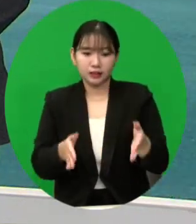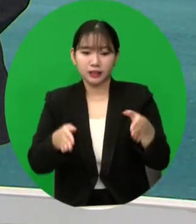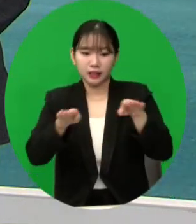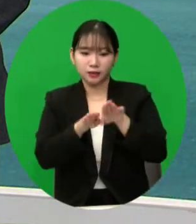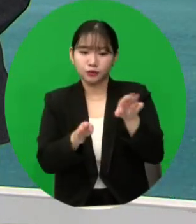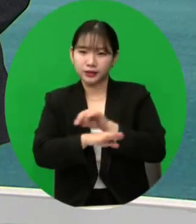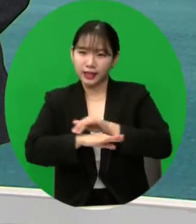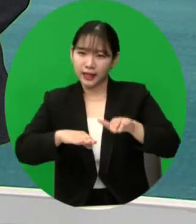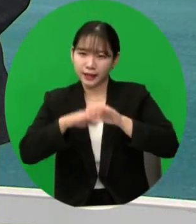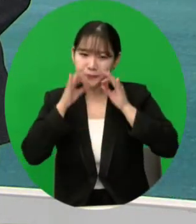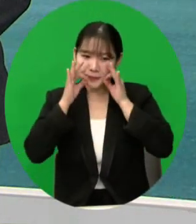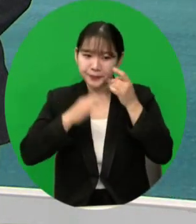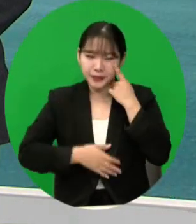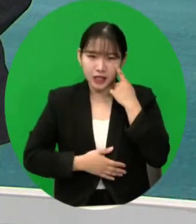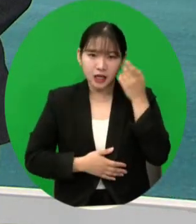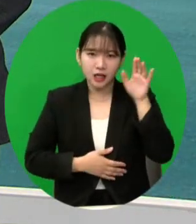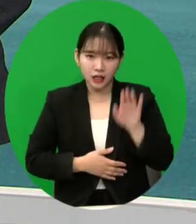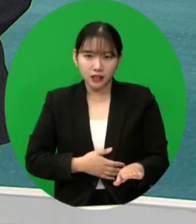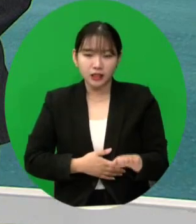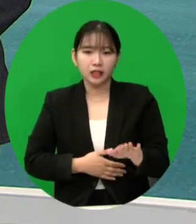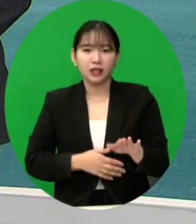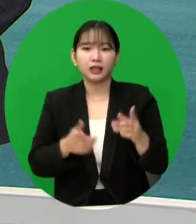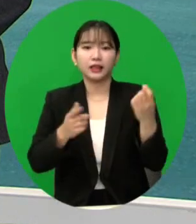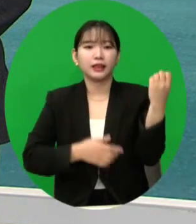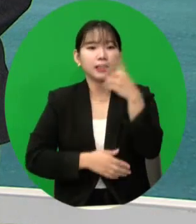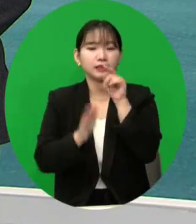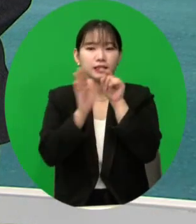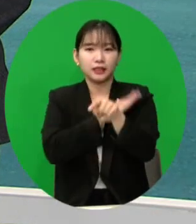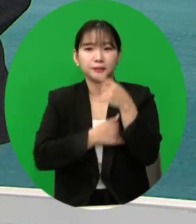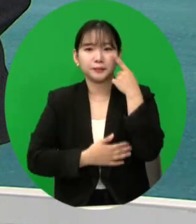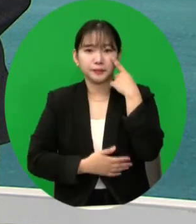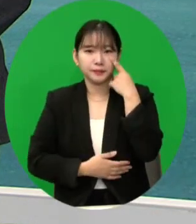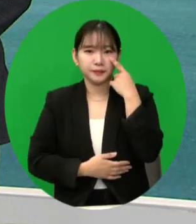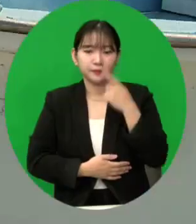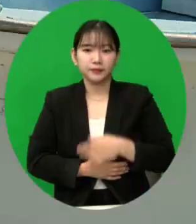문제 해결에 나서고 있는데요. 현장을 다시 찾아가 봤습니다.